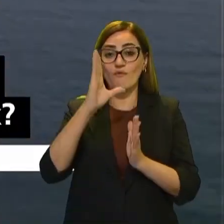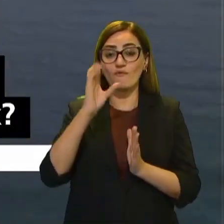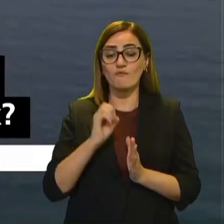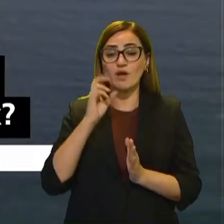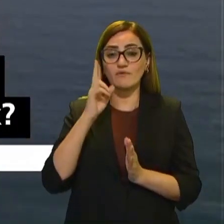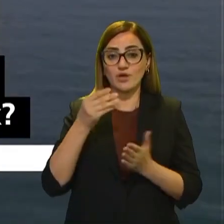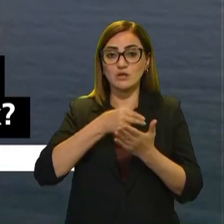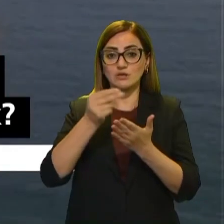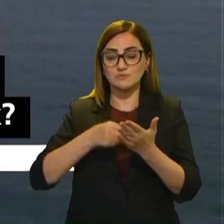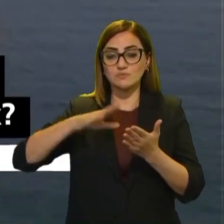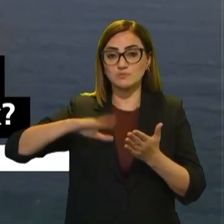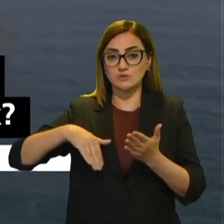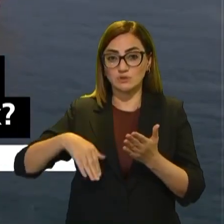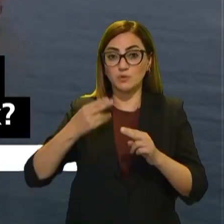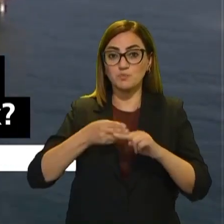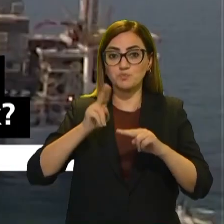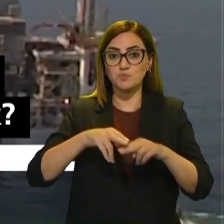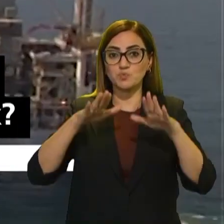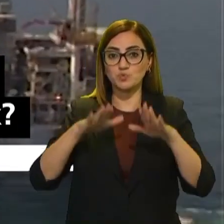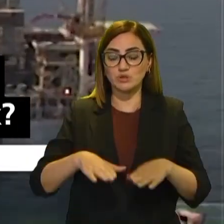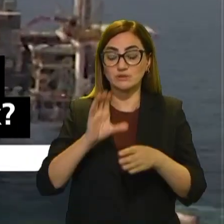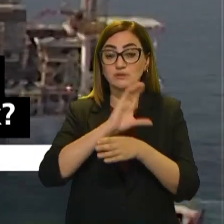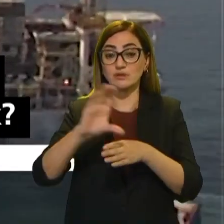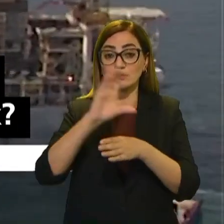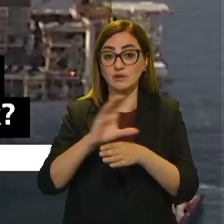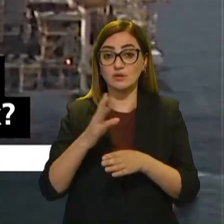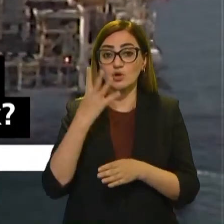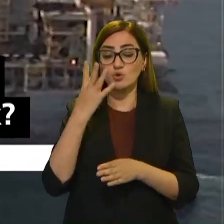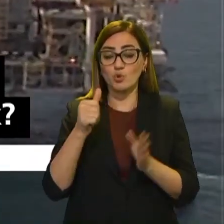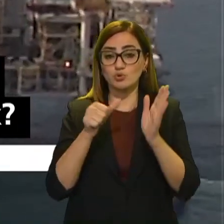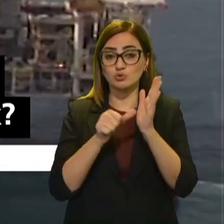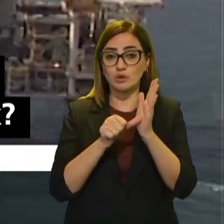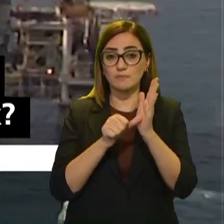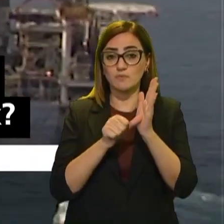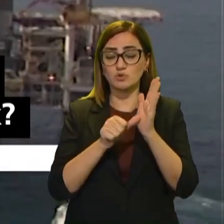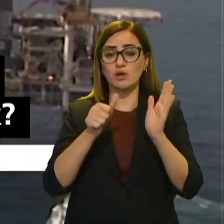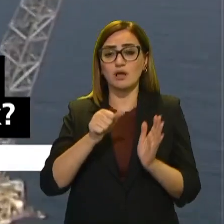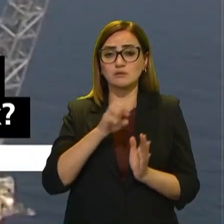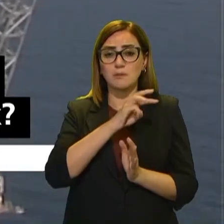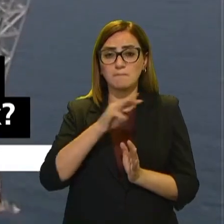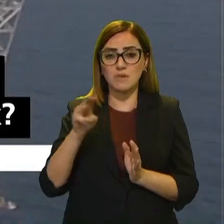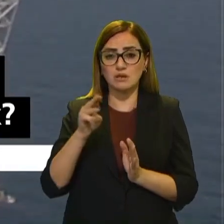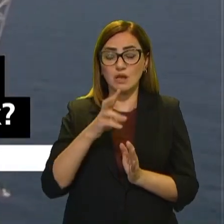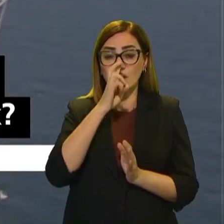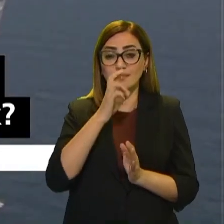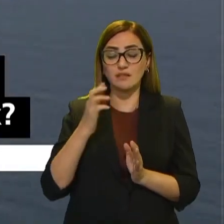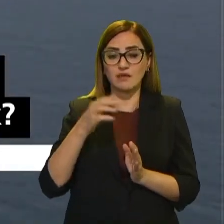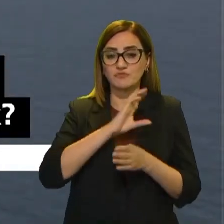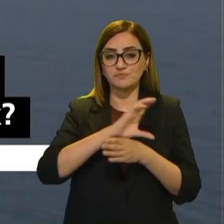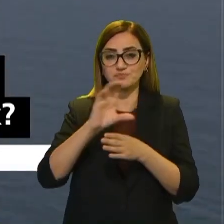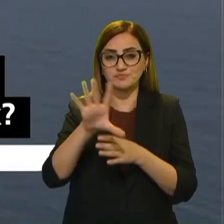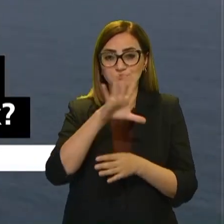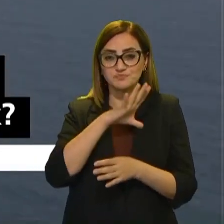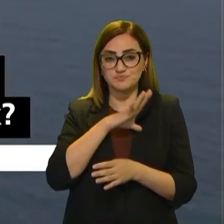imzalanandan etibarən Azərçıraq Günəşli yatağından ixrac üçün təxminən 4,6 milyard barel neft hasil olunub. 2001-ci ildən